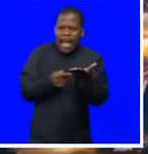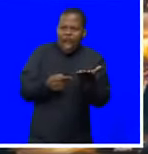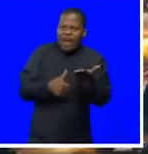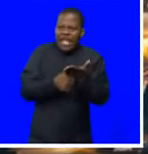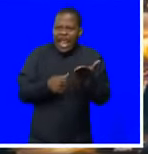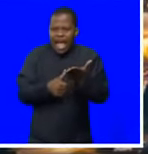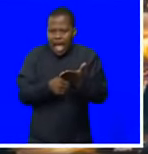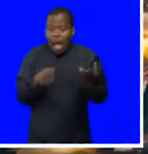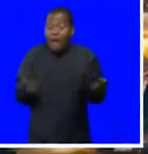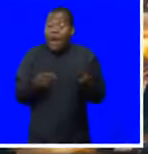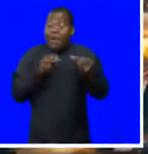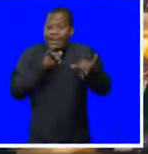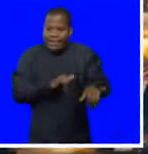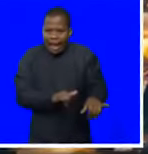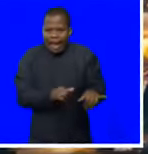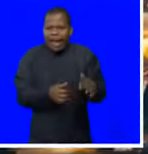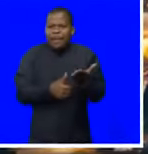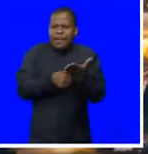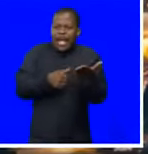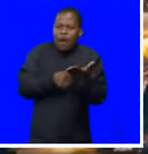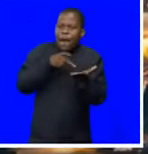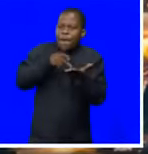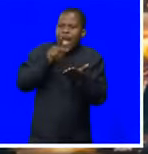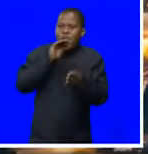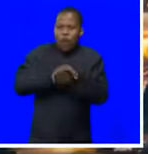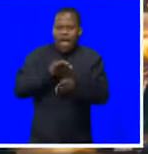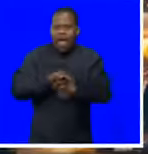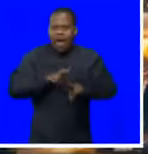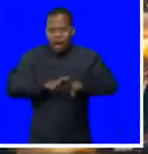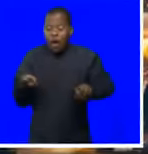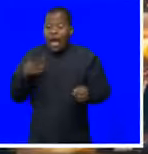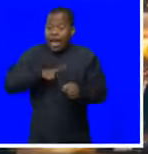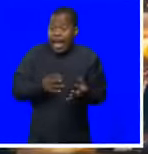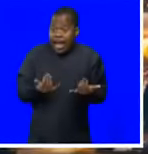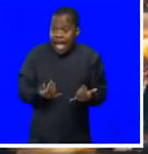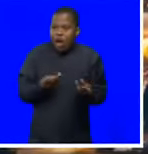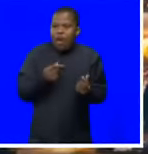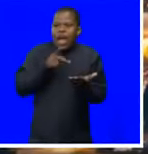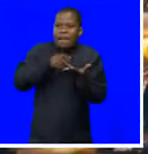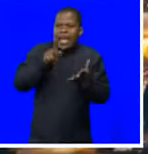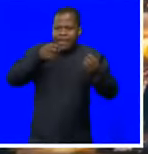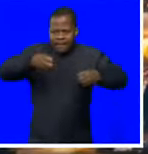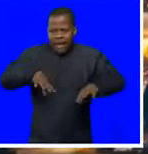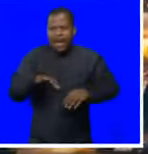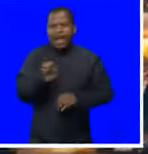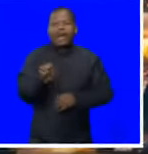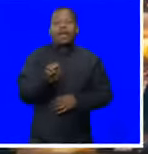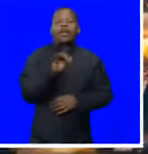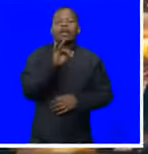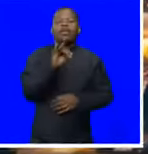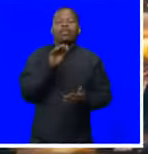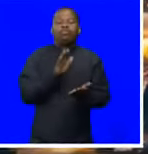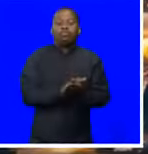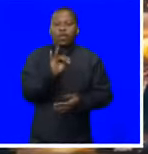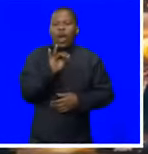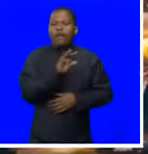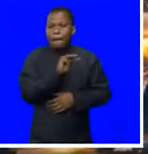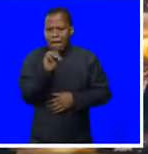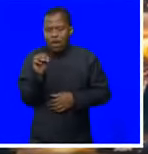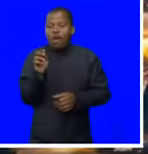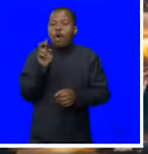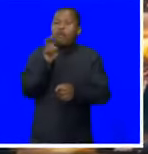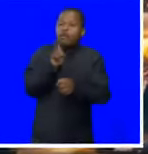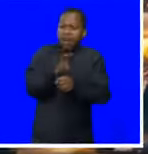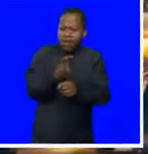kwemthelo wembahla edolobheni phecelete ma-rates njengoba ke lelitiko likonedwa imali yema-rates langetulu kwetikitsi